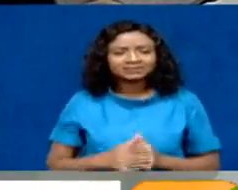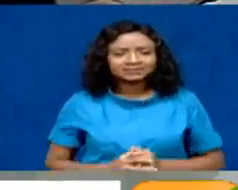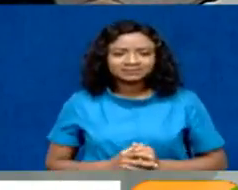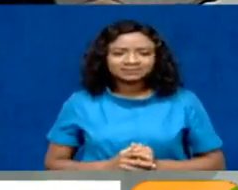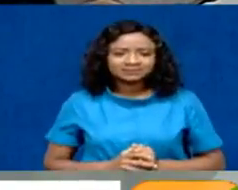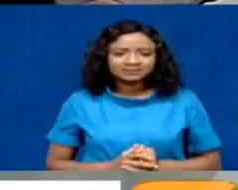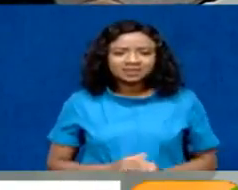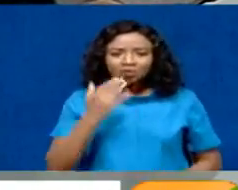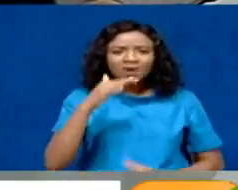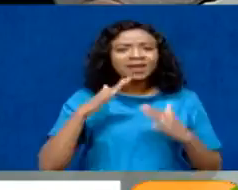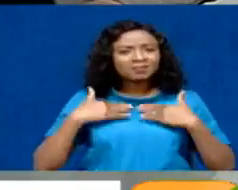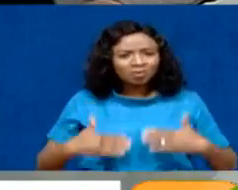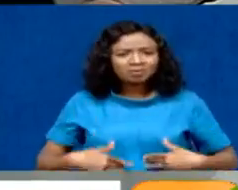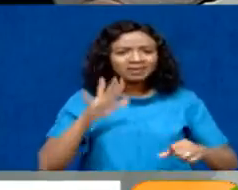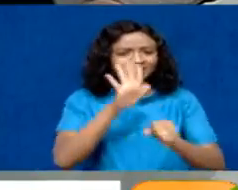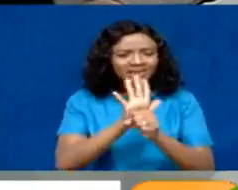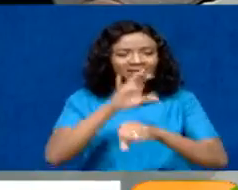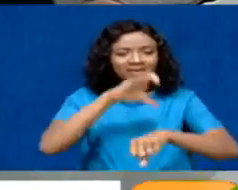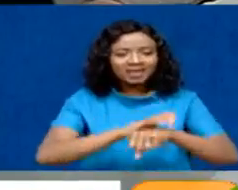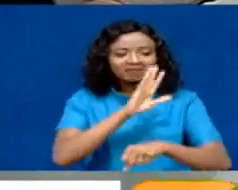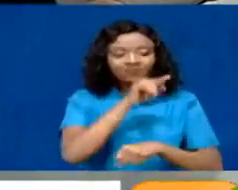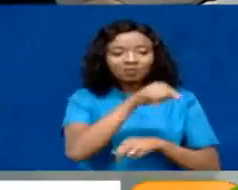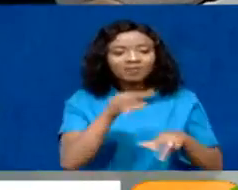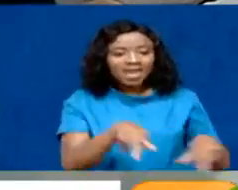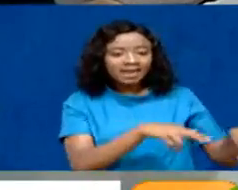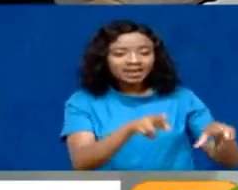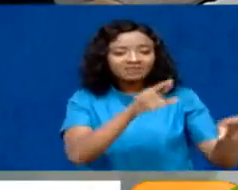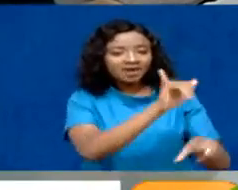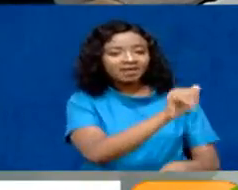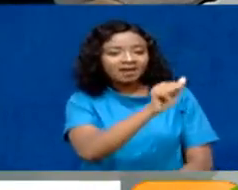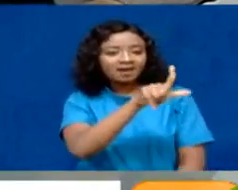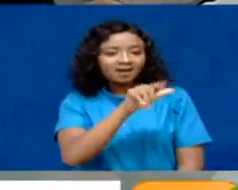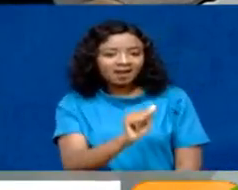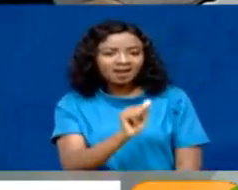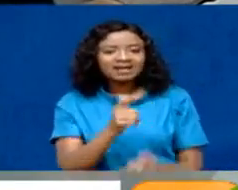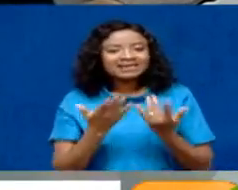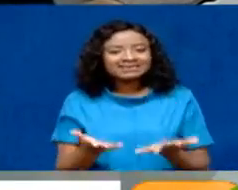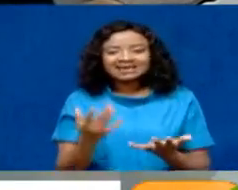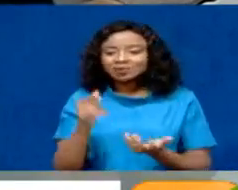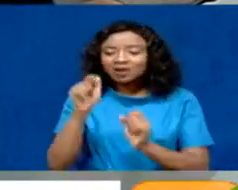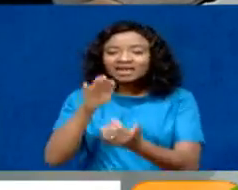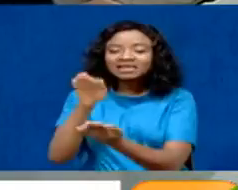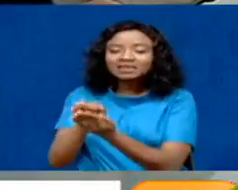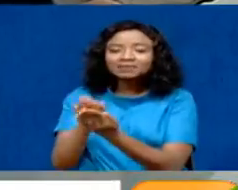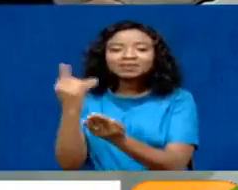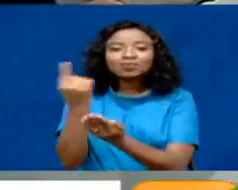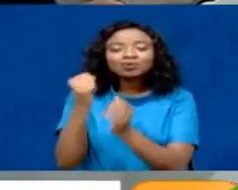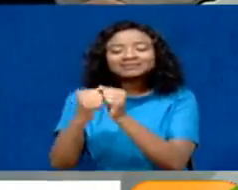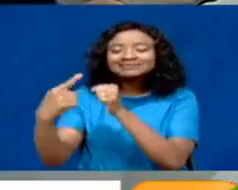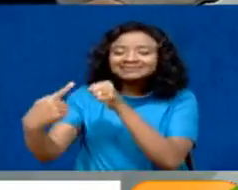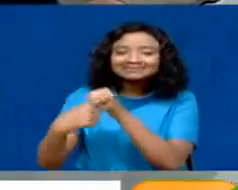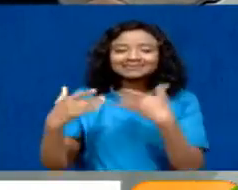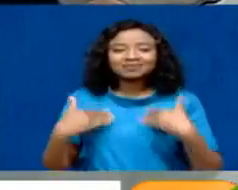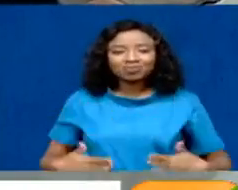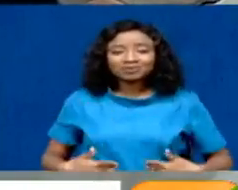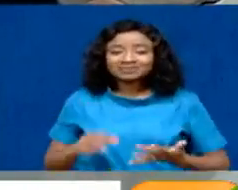Na hii ni baada ya miili iliyopolewa kutoka mto Yala kuhifadhiwa humo, makafanio ikiwa tu na uwezo wa kuhifadhi miili 16 pekee. Na